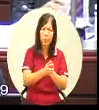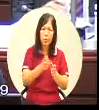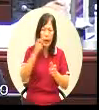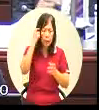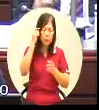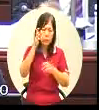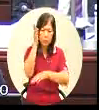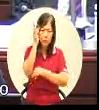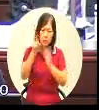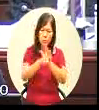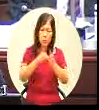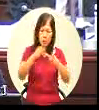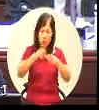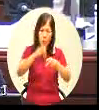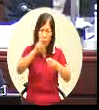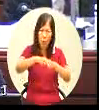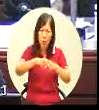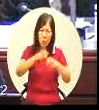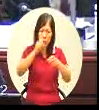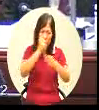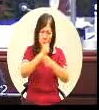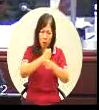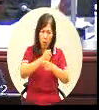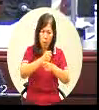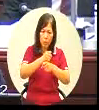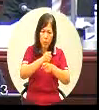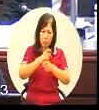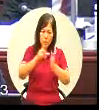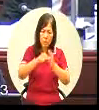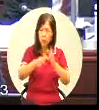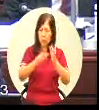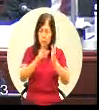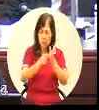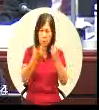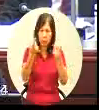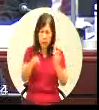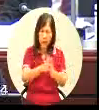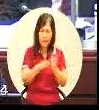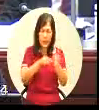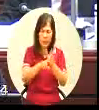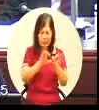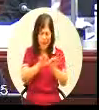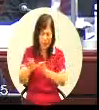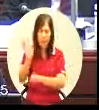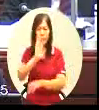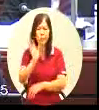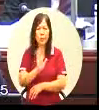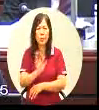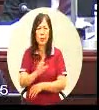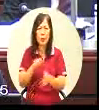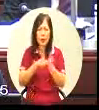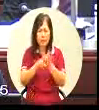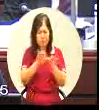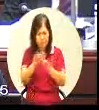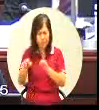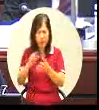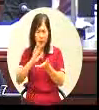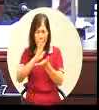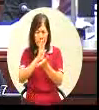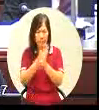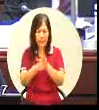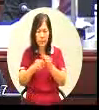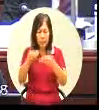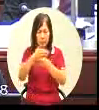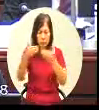政府的公共工程都应该如期如此，不要一再的延宕，一再的延宕就是造成我们